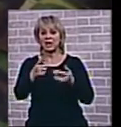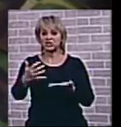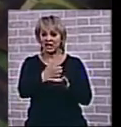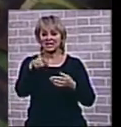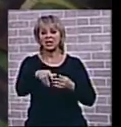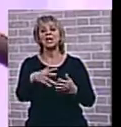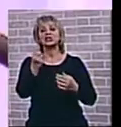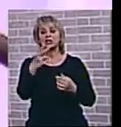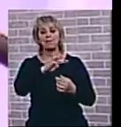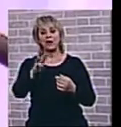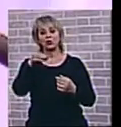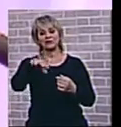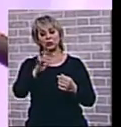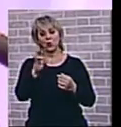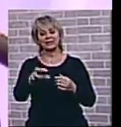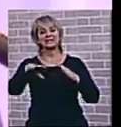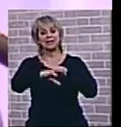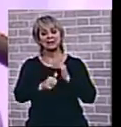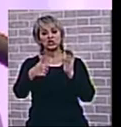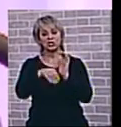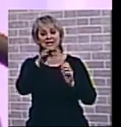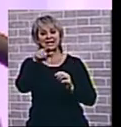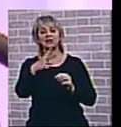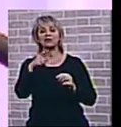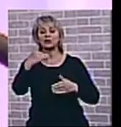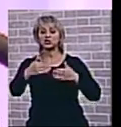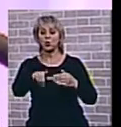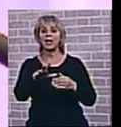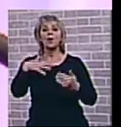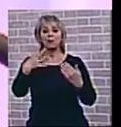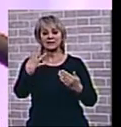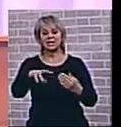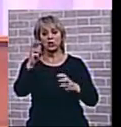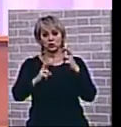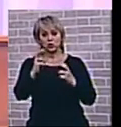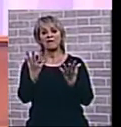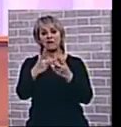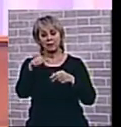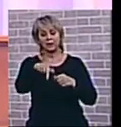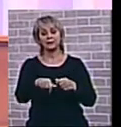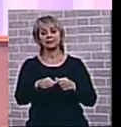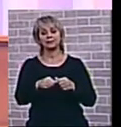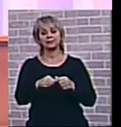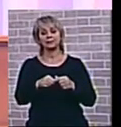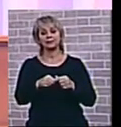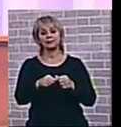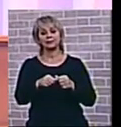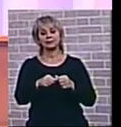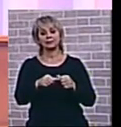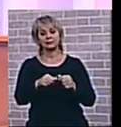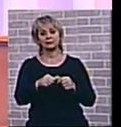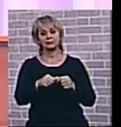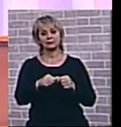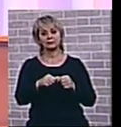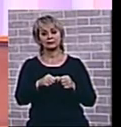собрали 13 миллионов тонн. За последние 6 лет введено в строй больше 40 заводов и фабрик. Хотел сказать спасибо всем